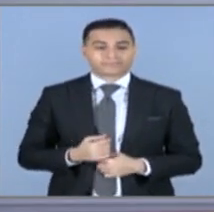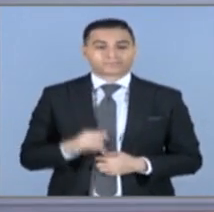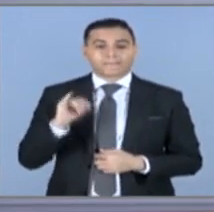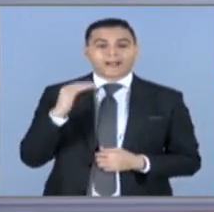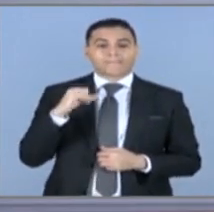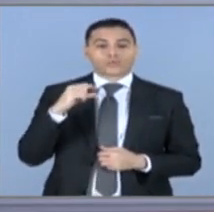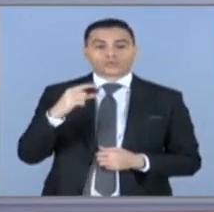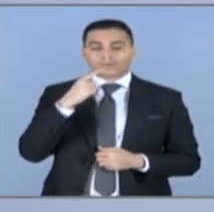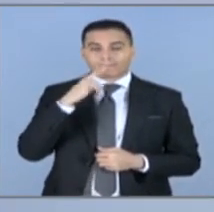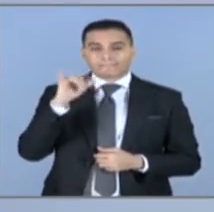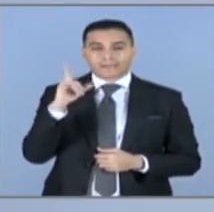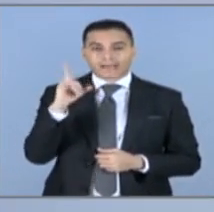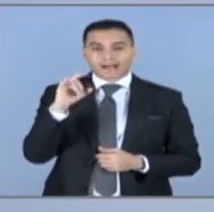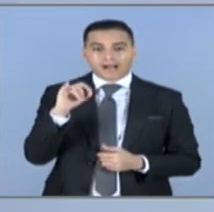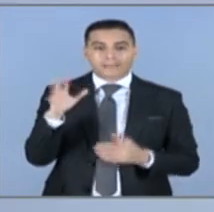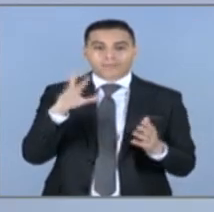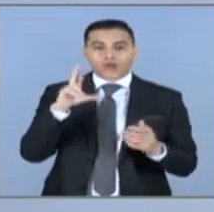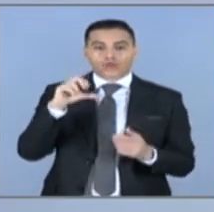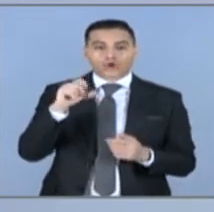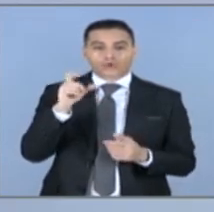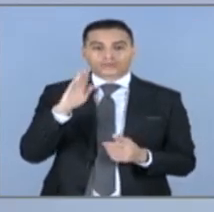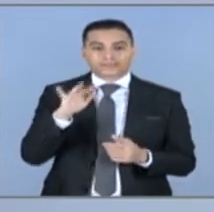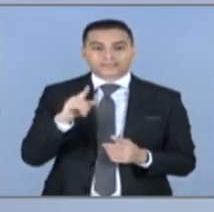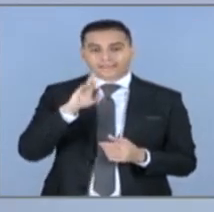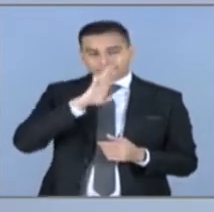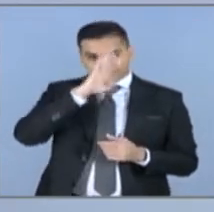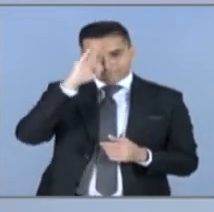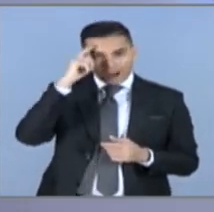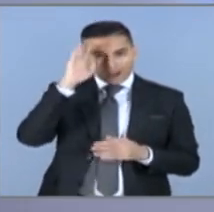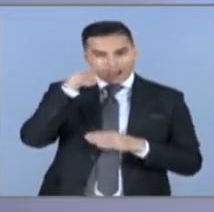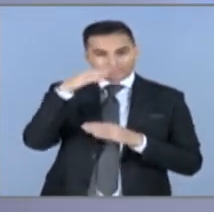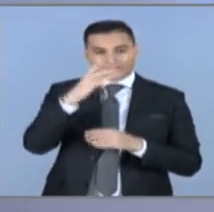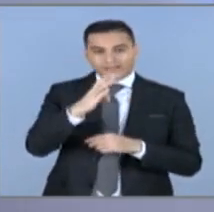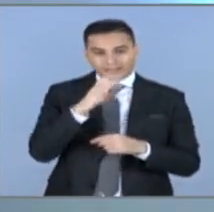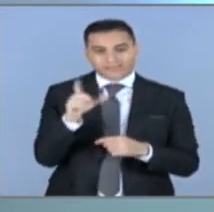محمود. بيرم التونسي. ملك التخمين، إجابة صحيحة،